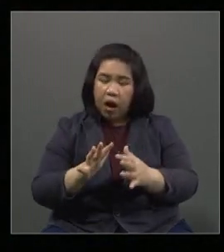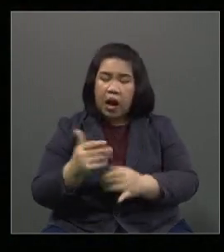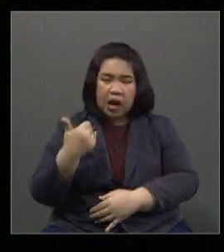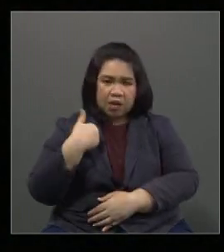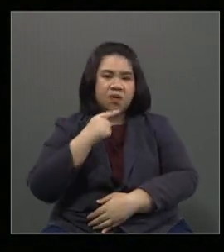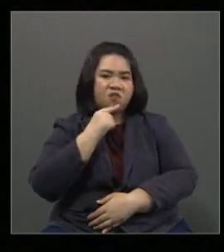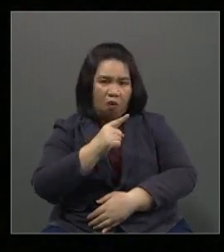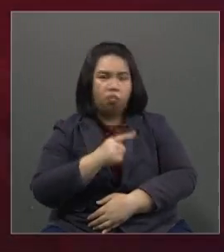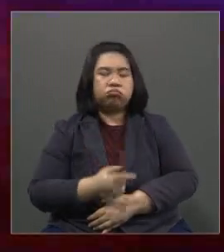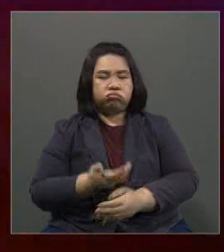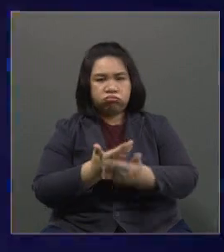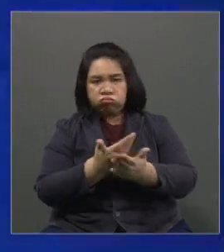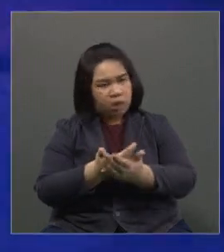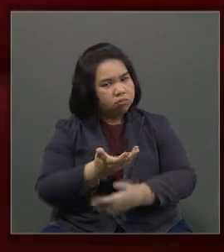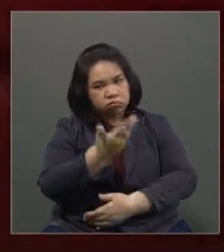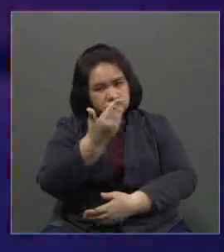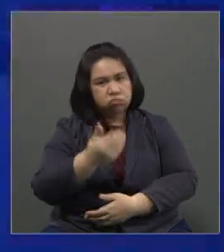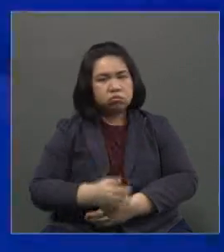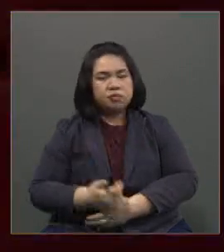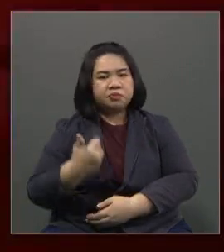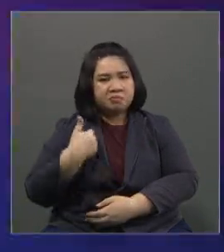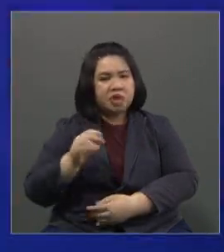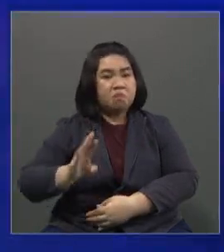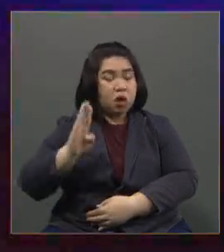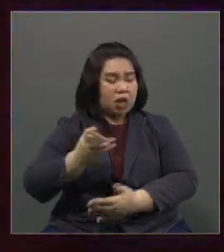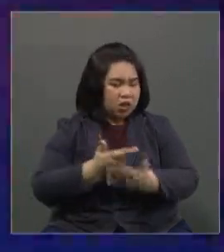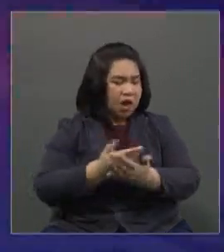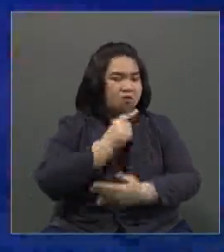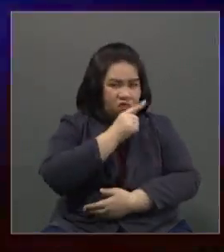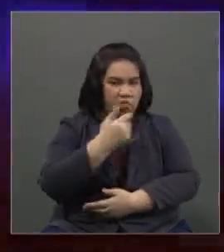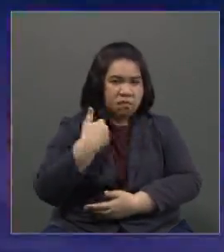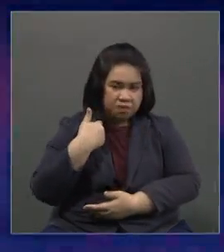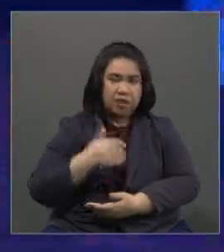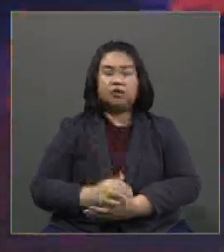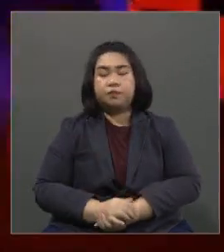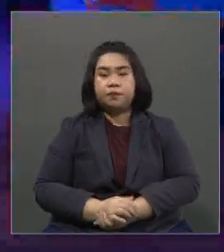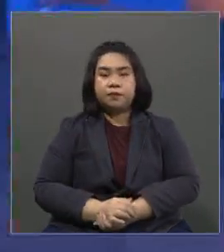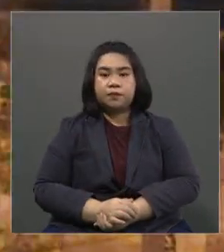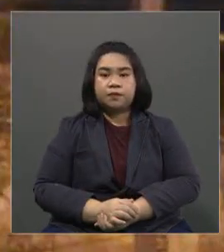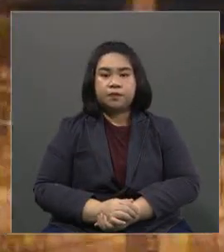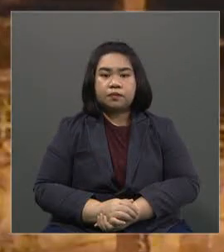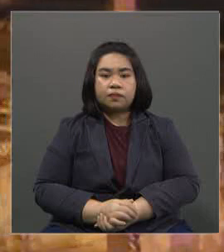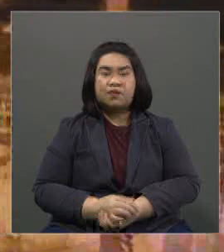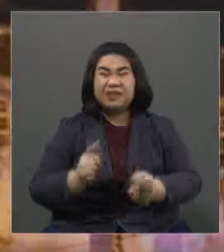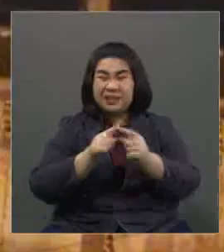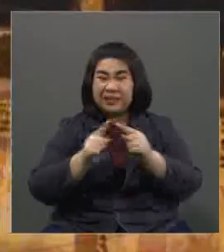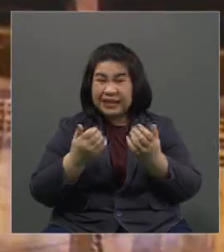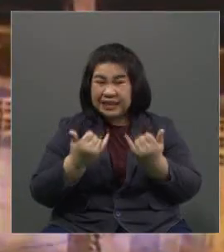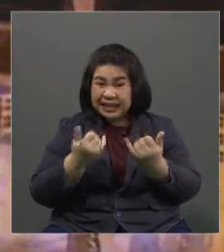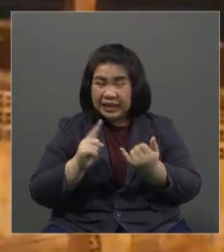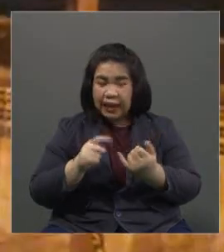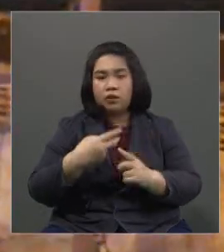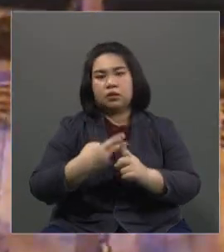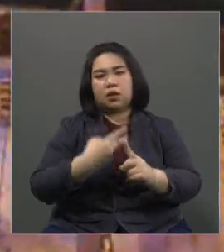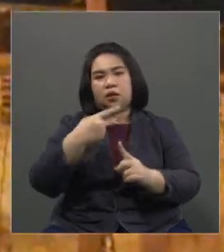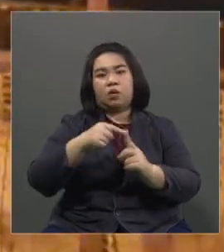ฟ้องเรียกค่าเสียหายทั้งหมดคืนจากบริษัทที่เกี่ยวข้องต่อไปแต่ว่าจนถึงขณะนี้เหตุการณ์ที่เกิดขึ้นตั้งแต่วันที่ 29